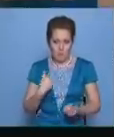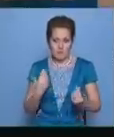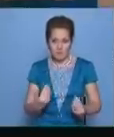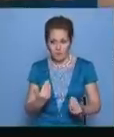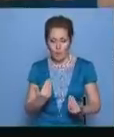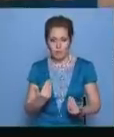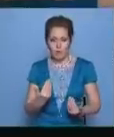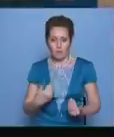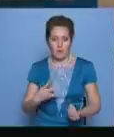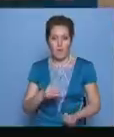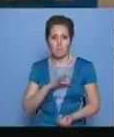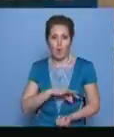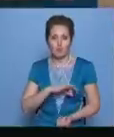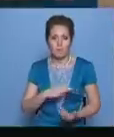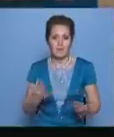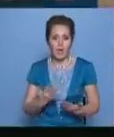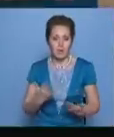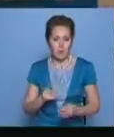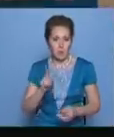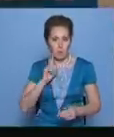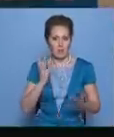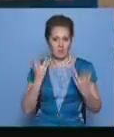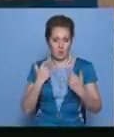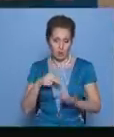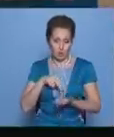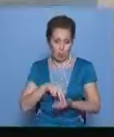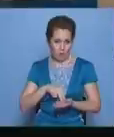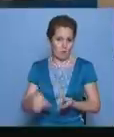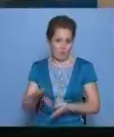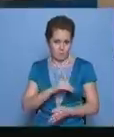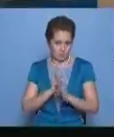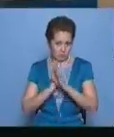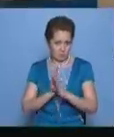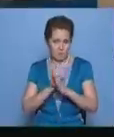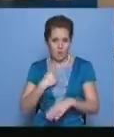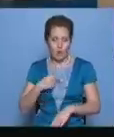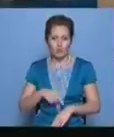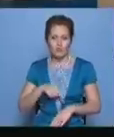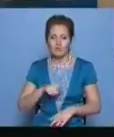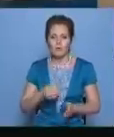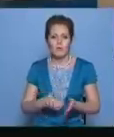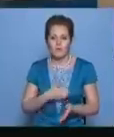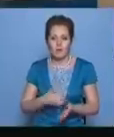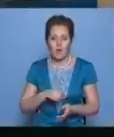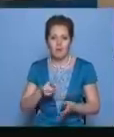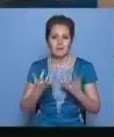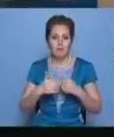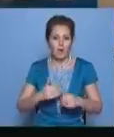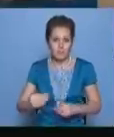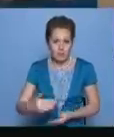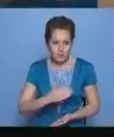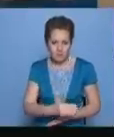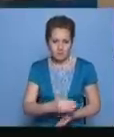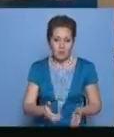не пользуемся никакими привилегиями, стоим как все в очереди. Я чувствую, что не хватает там техники и не